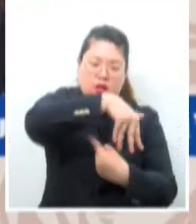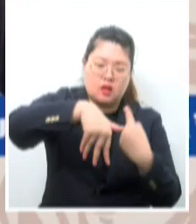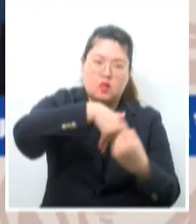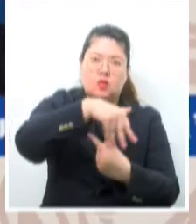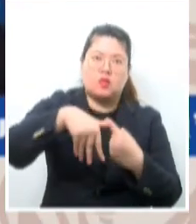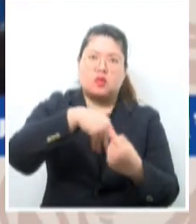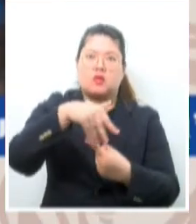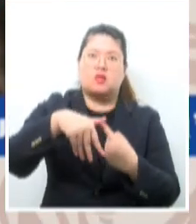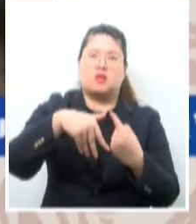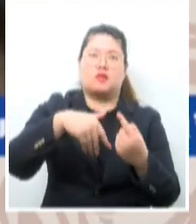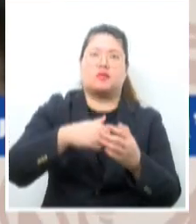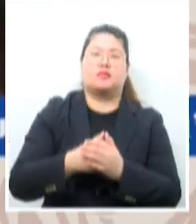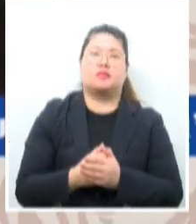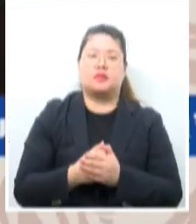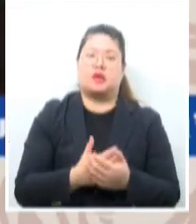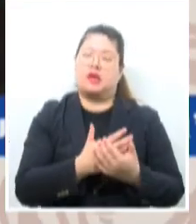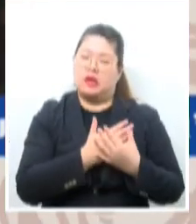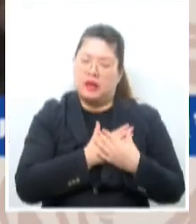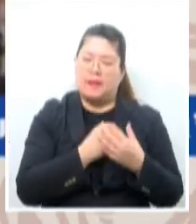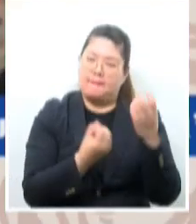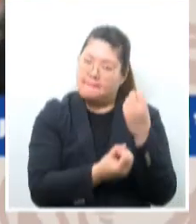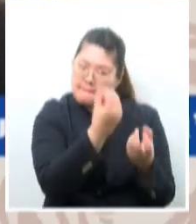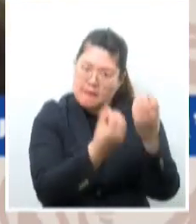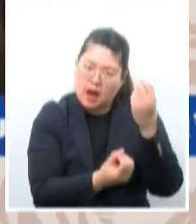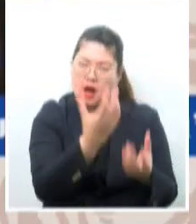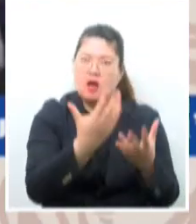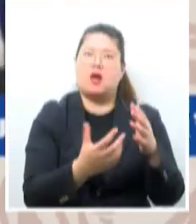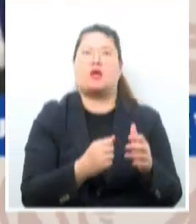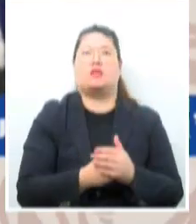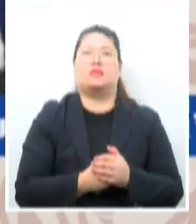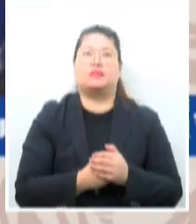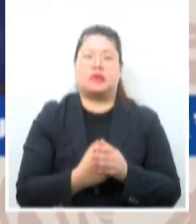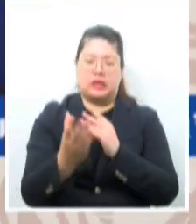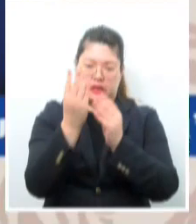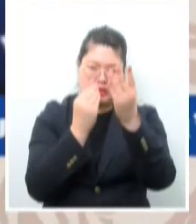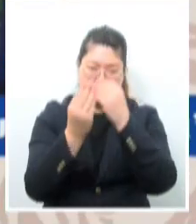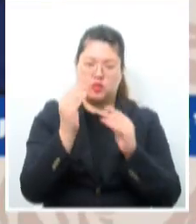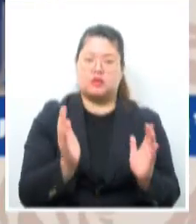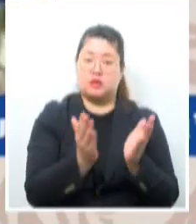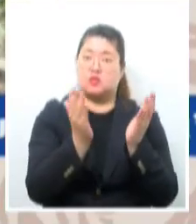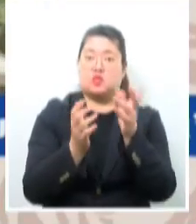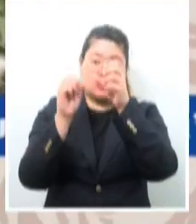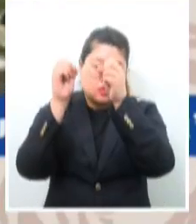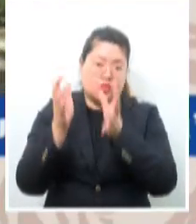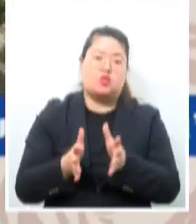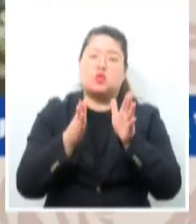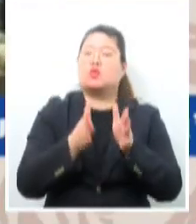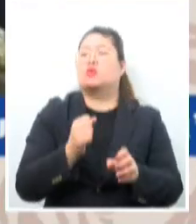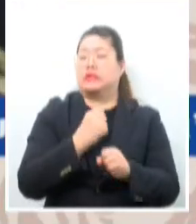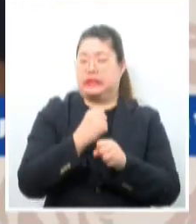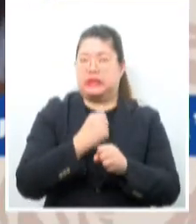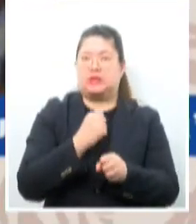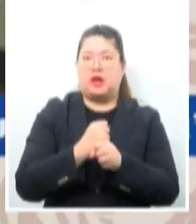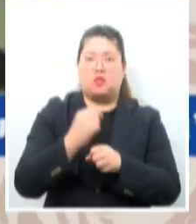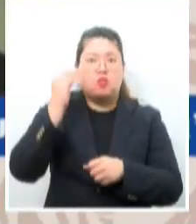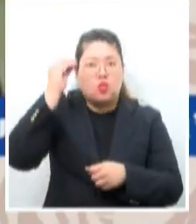การเรียนรู้สาระท้องถิ่นรักป่าน่านหลักสูตรรักป่าน่านอีกทั้งเพื่อส่งเสริมให้ครูและผู้ที่เกี่ยวข้องมีความ